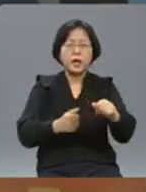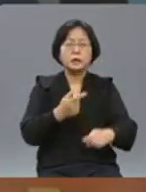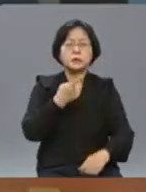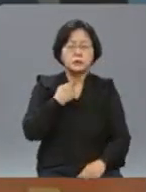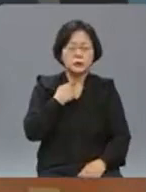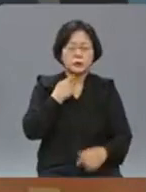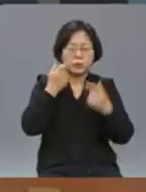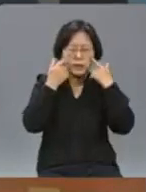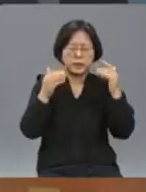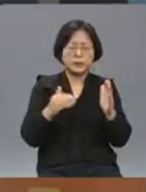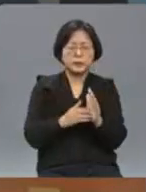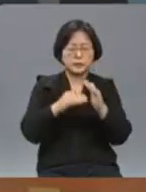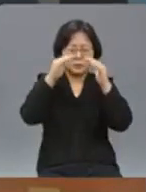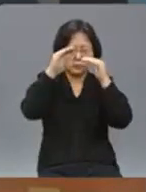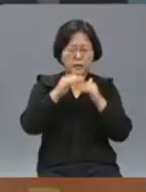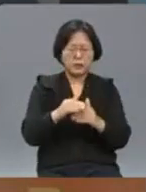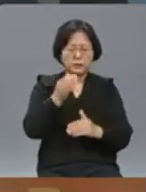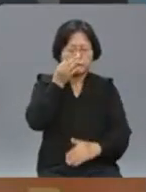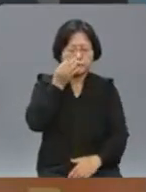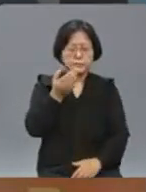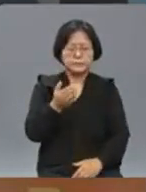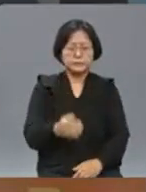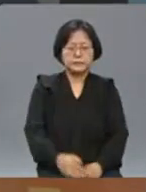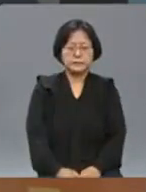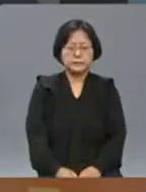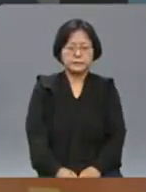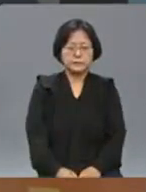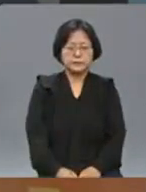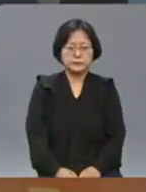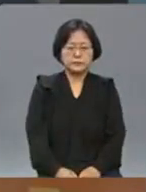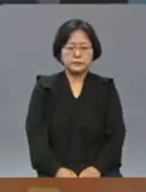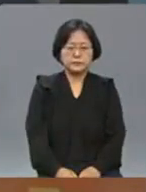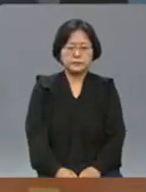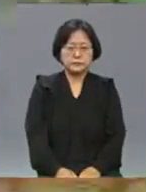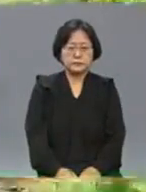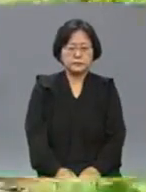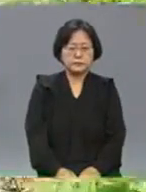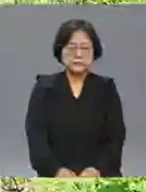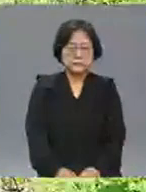사실도 드러났습니다. 유승용 기자가 취재했습니다.